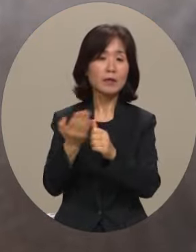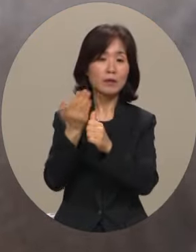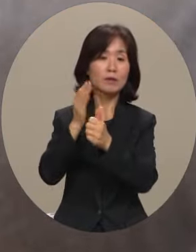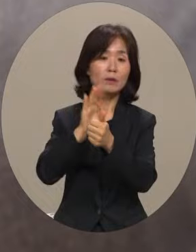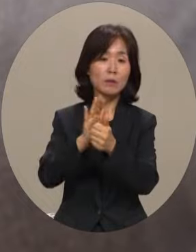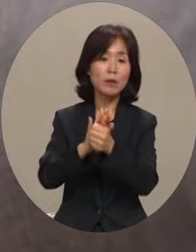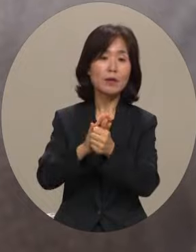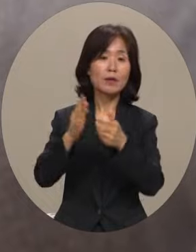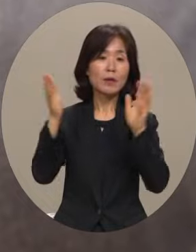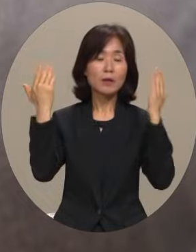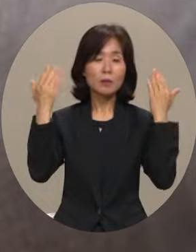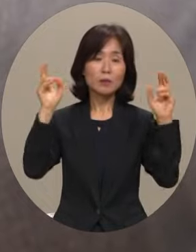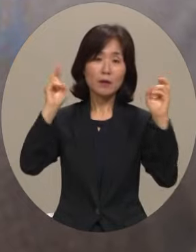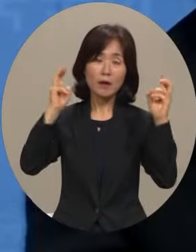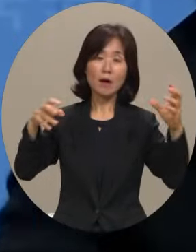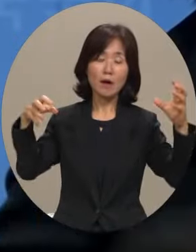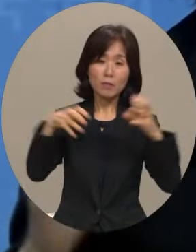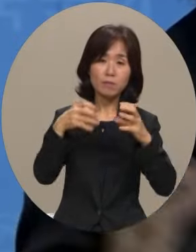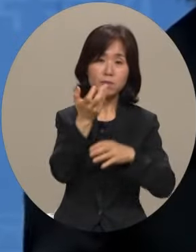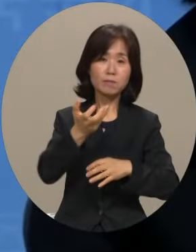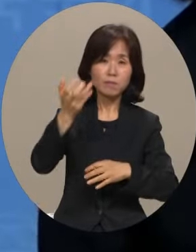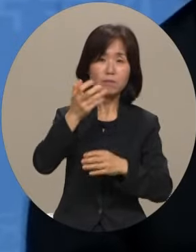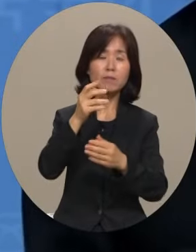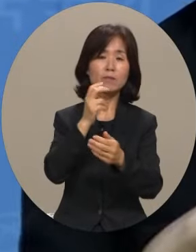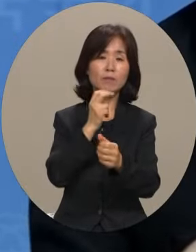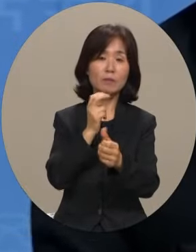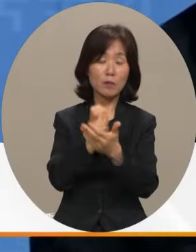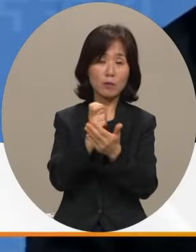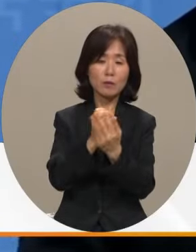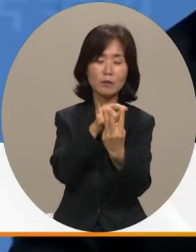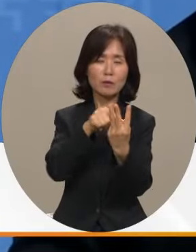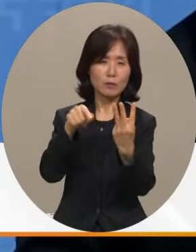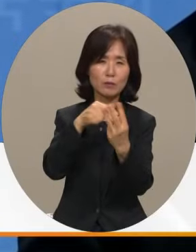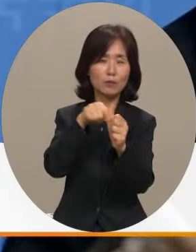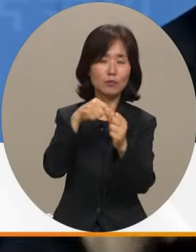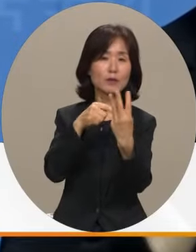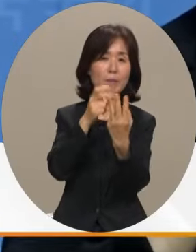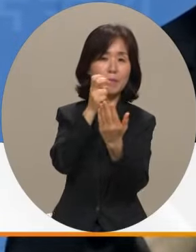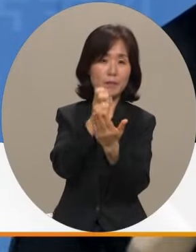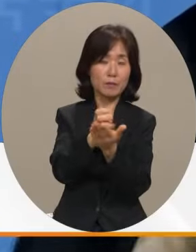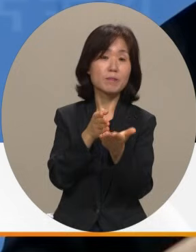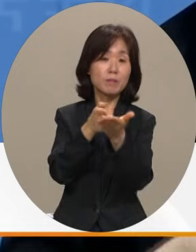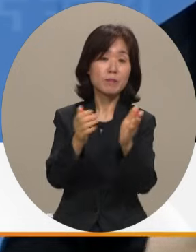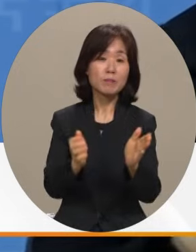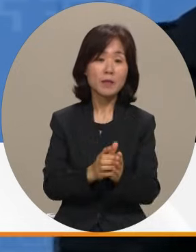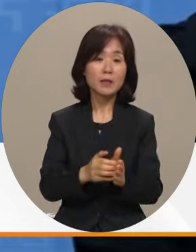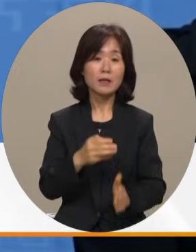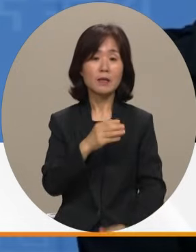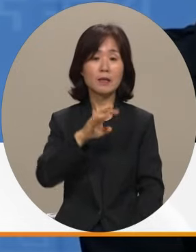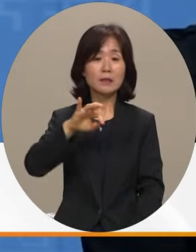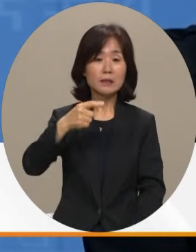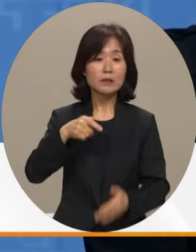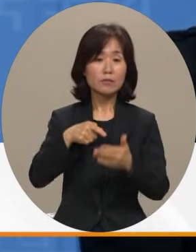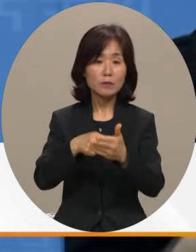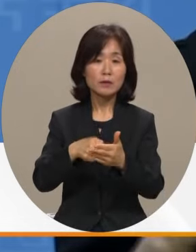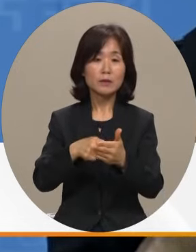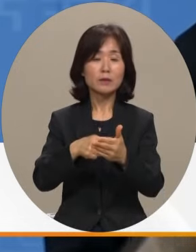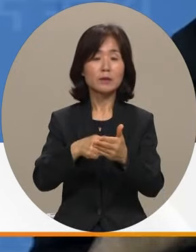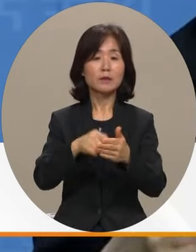교육개혁 3법으로 발의했습니다. 라이즈 추진과 지역의 고등교육 및 인재 양성을 위한